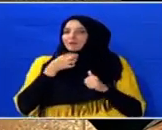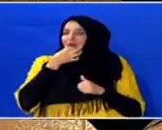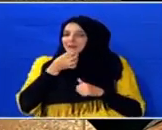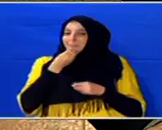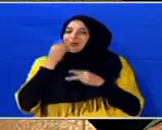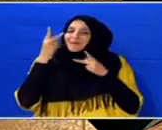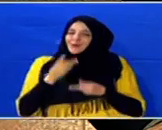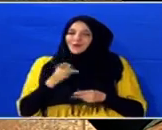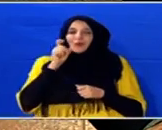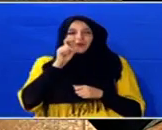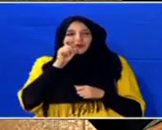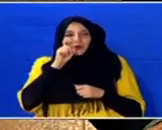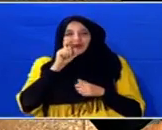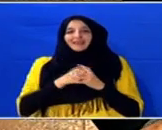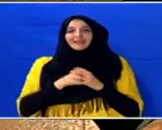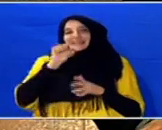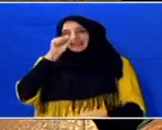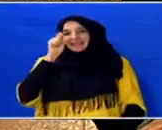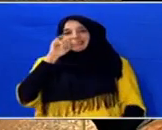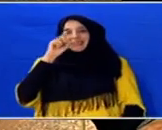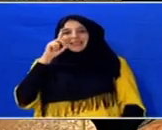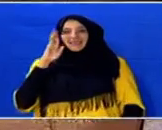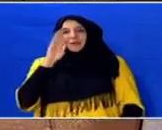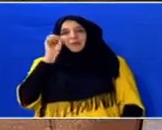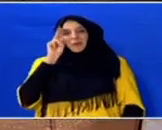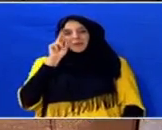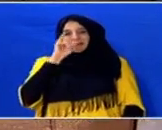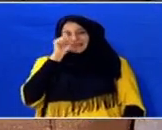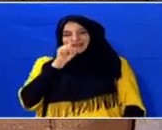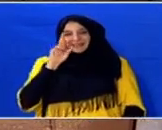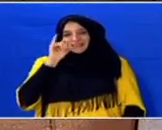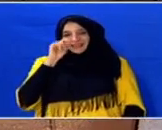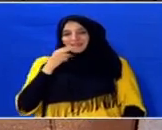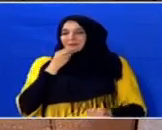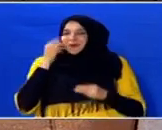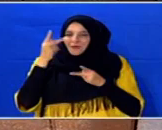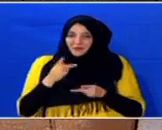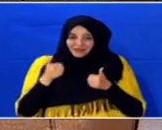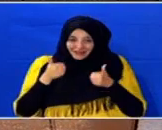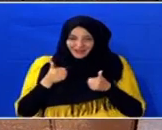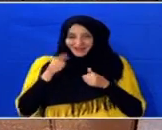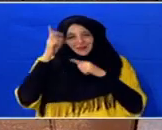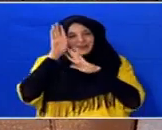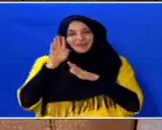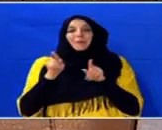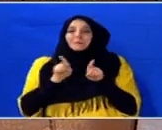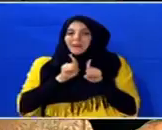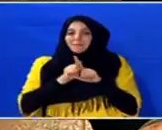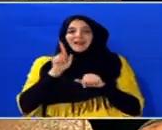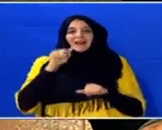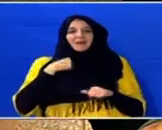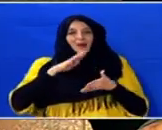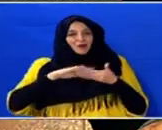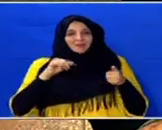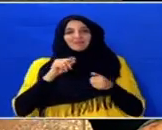بفضيلة الشيخ الأستاذ الدكتور سعيد بوزري، أهلا بك فضيلة الله الشيخ. الله يسلمك أبو ملايين، بارك الله يحفظك. ومعنا أيضا